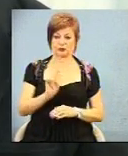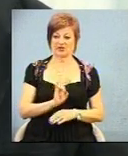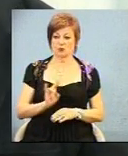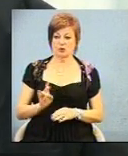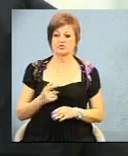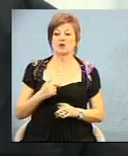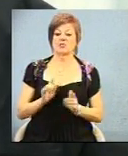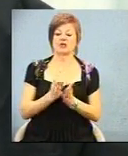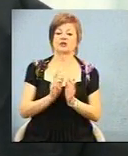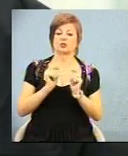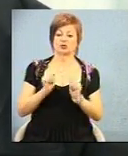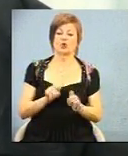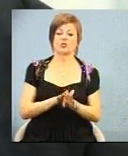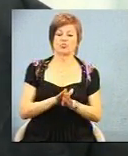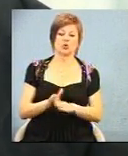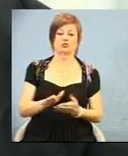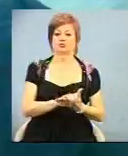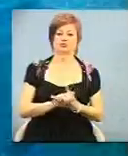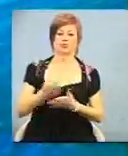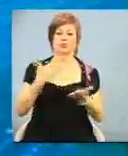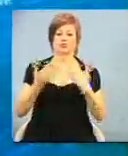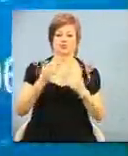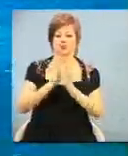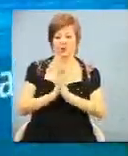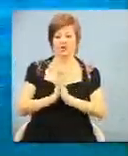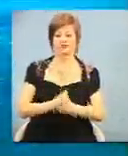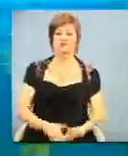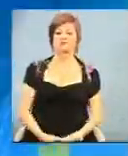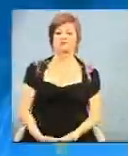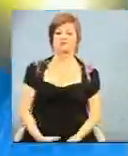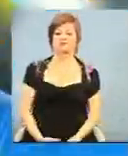їм повноцінну общину хоча б на один день.